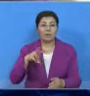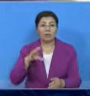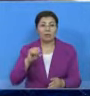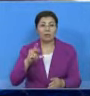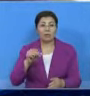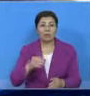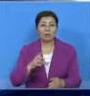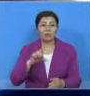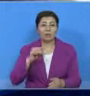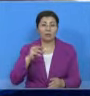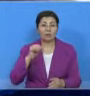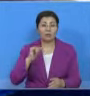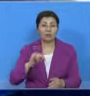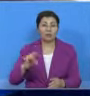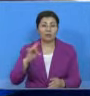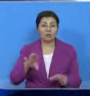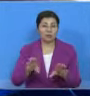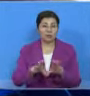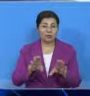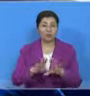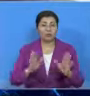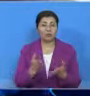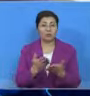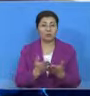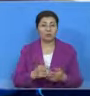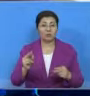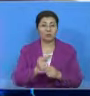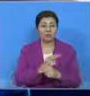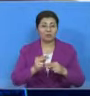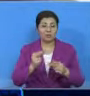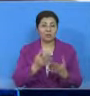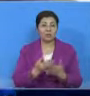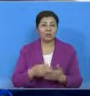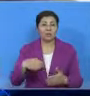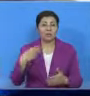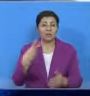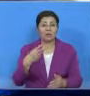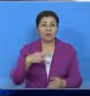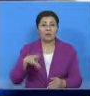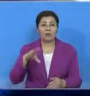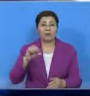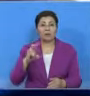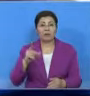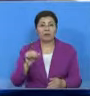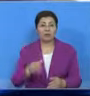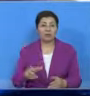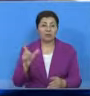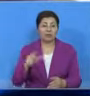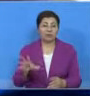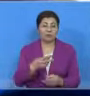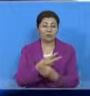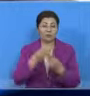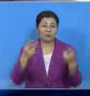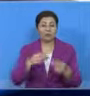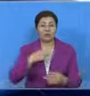Ездили в Хромтауский район, там такая же ситуация. На ремонт дорог райцентра и сельских округов направлено более 2 миллиардов тенге. Народ все это видит и говорит, что